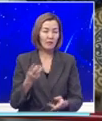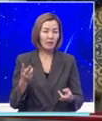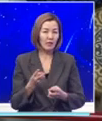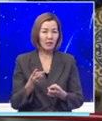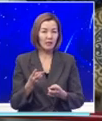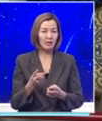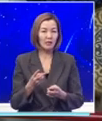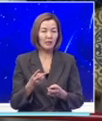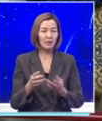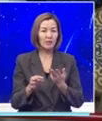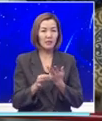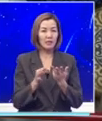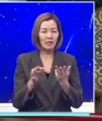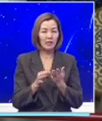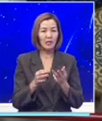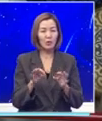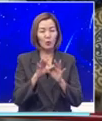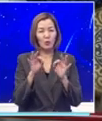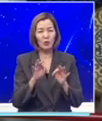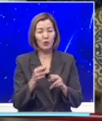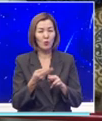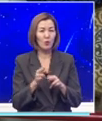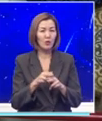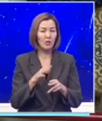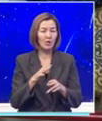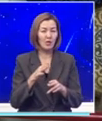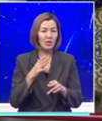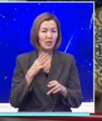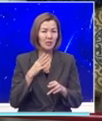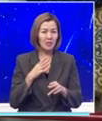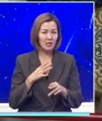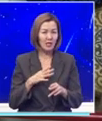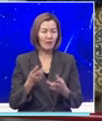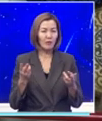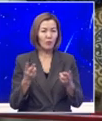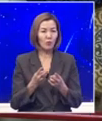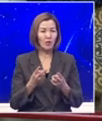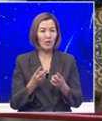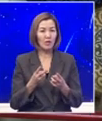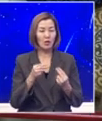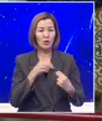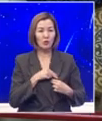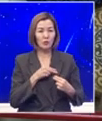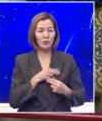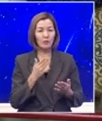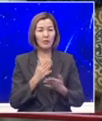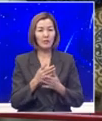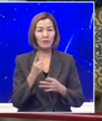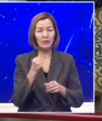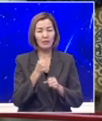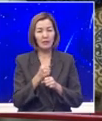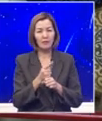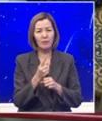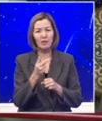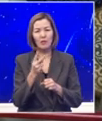Мына зергер деген адам өте төзімді болу керек. Өйткені себебі сіз жаңа жұмыс барысында бір затты жасау үшін оны бір күн,